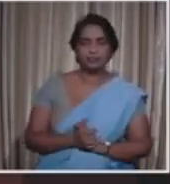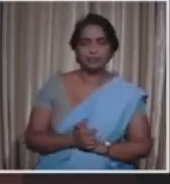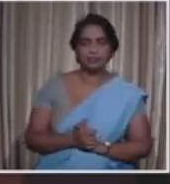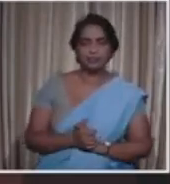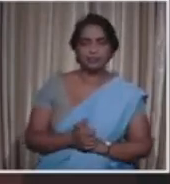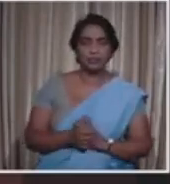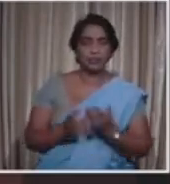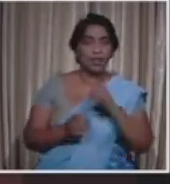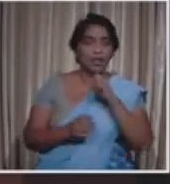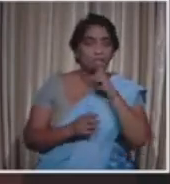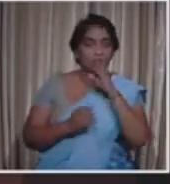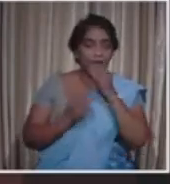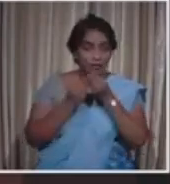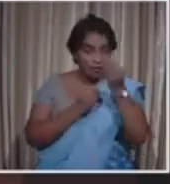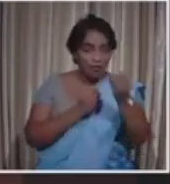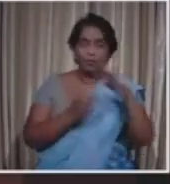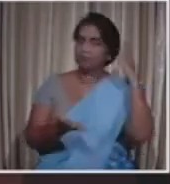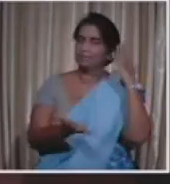දුන්නු දිවාහාරෙත් කපලා